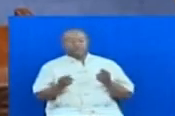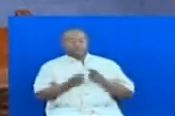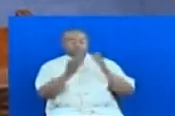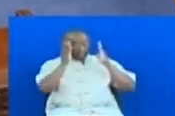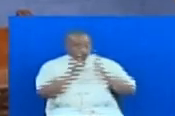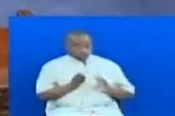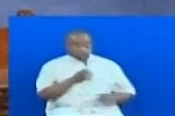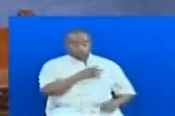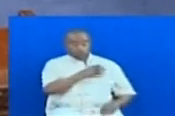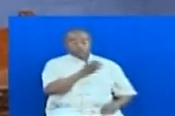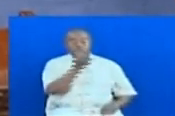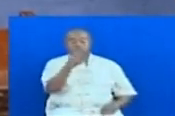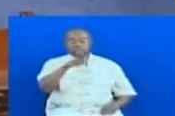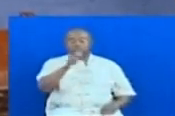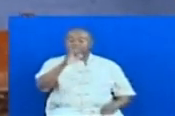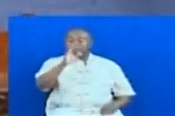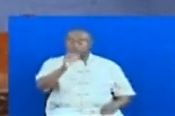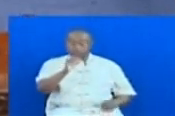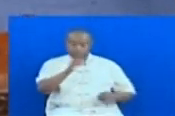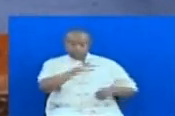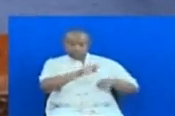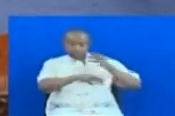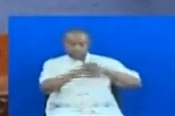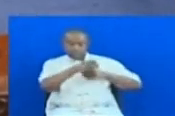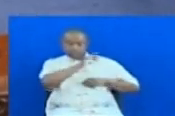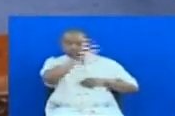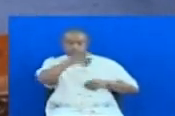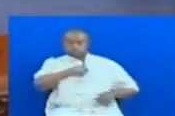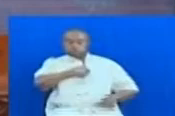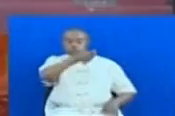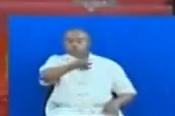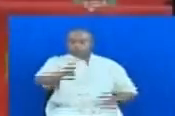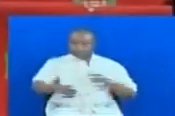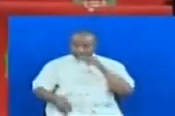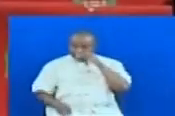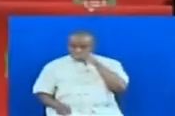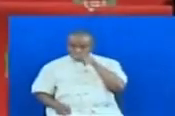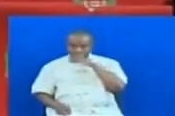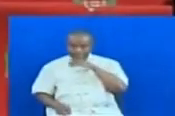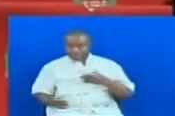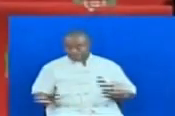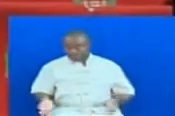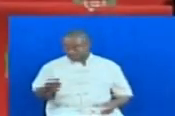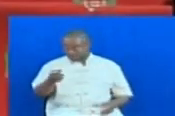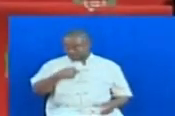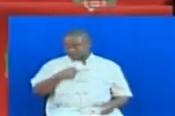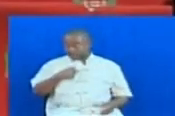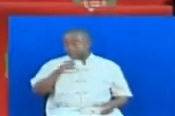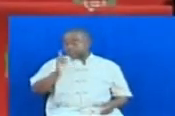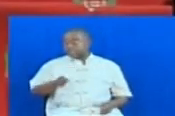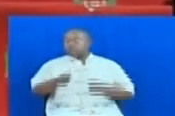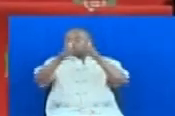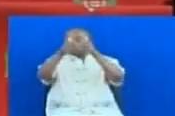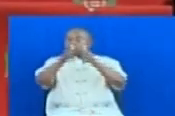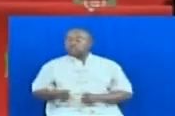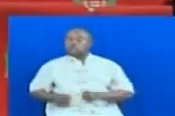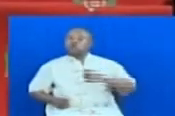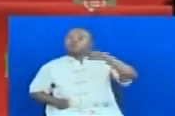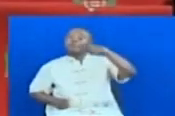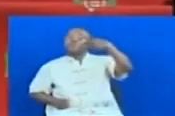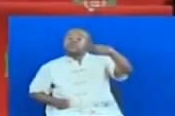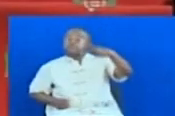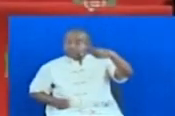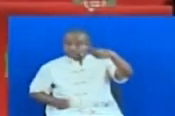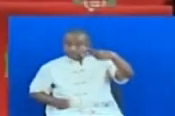manaibu waziri wanaofanya chini yako. Waheshimiwa wabunge, nayo matangazo mawili. Tangazo la